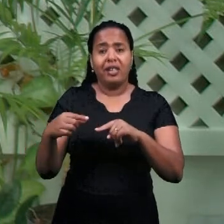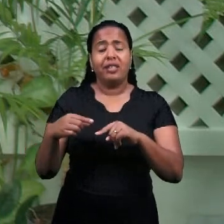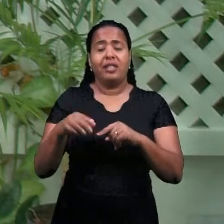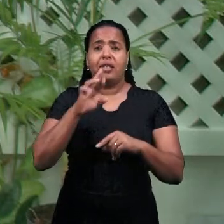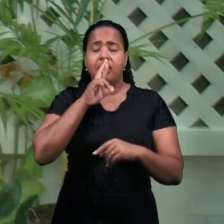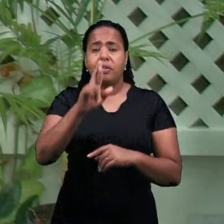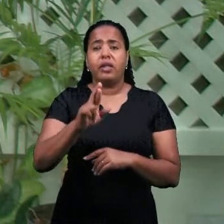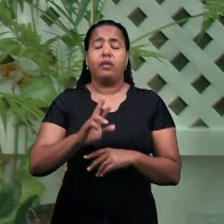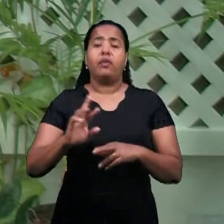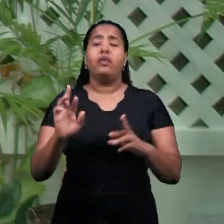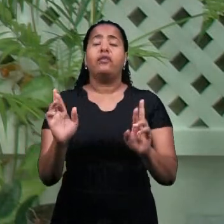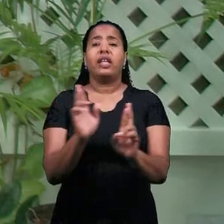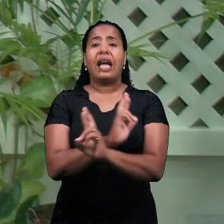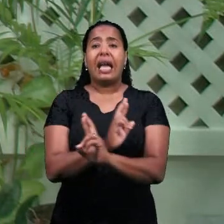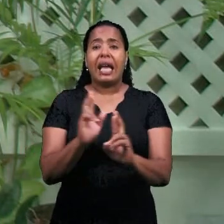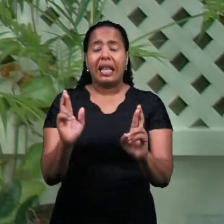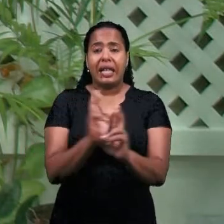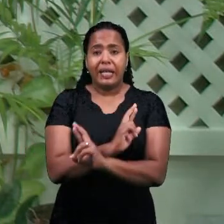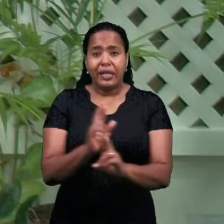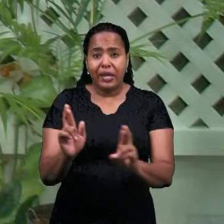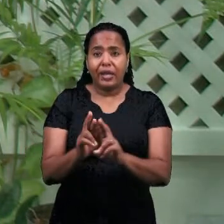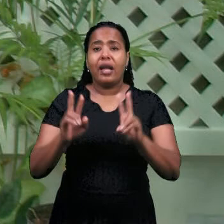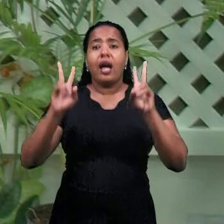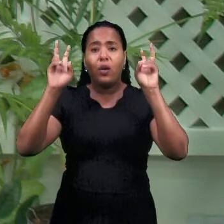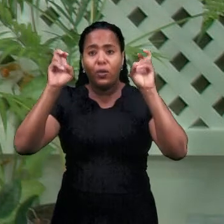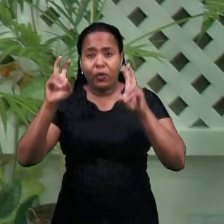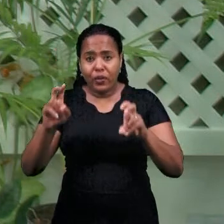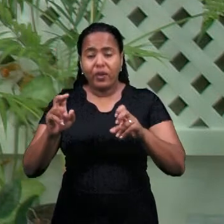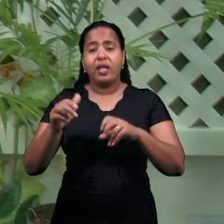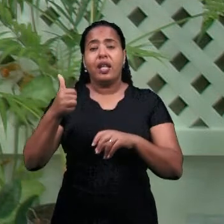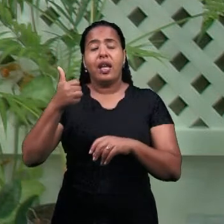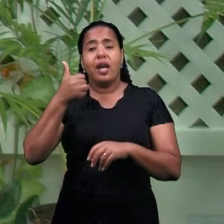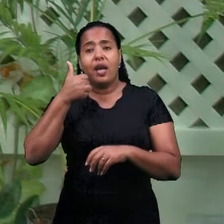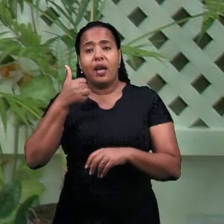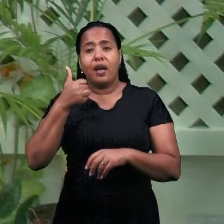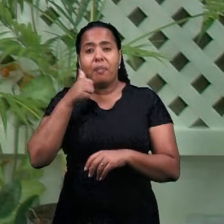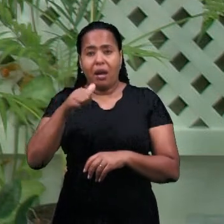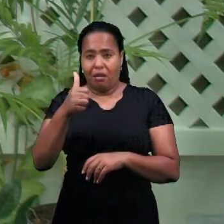dire, euh, dans une option, on veut dire,